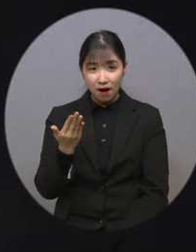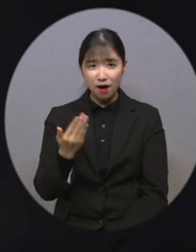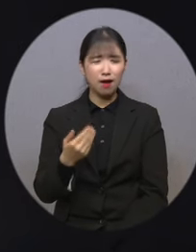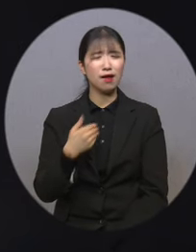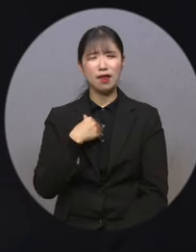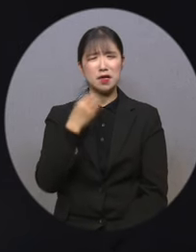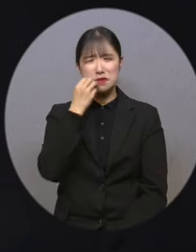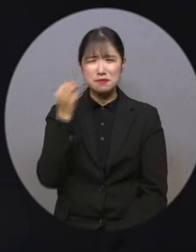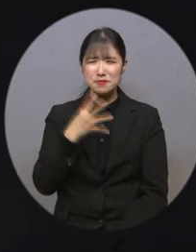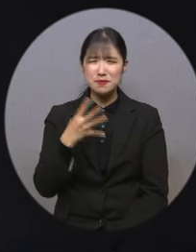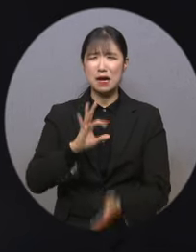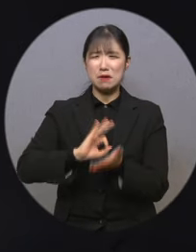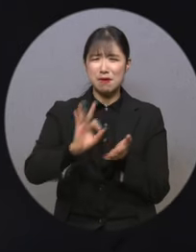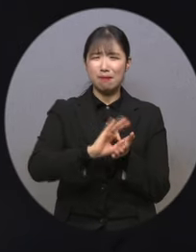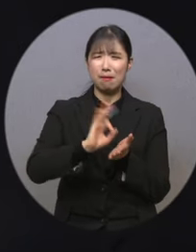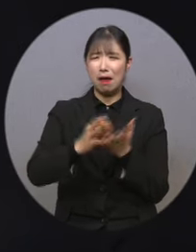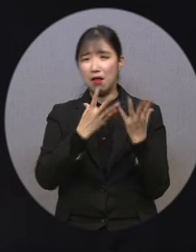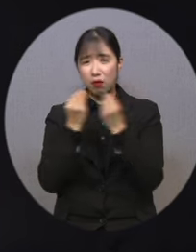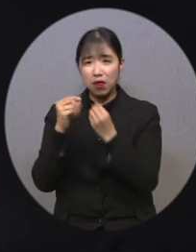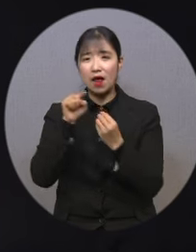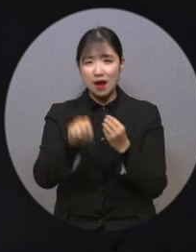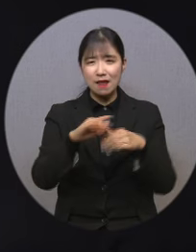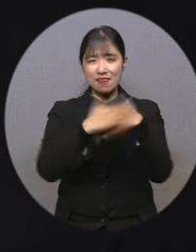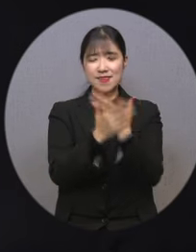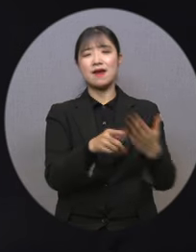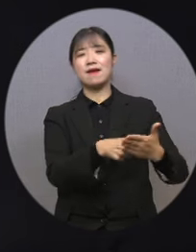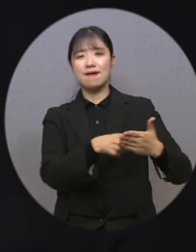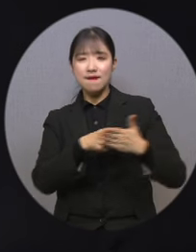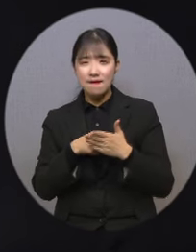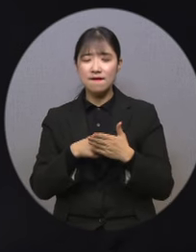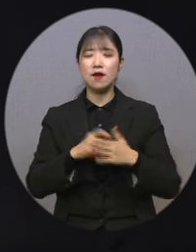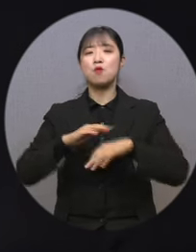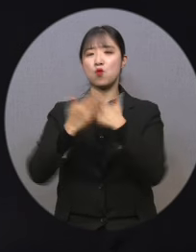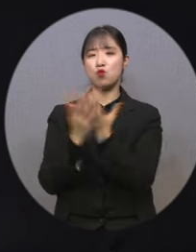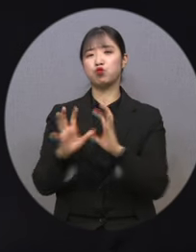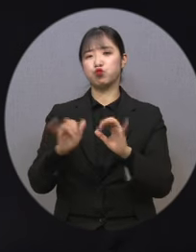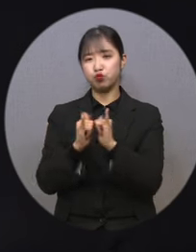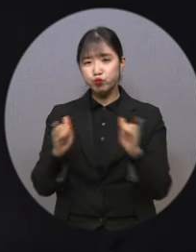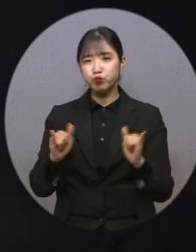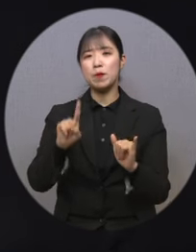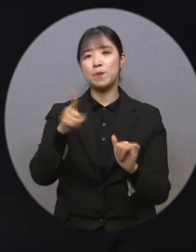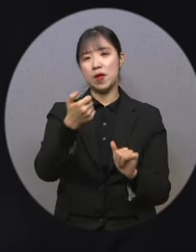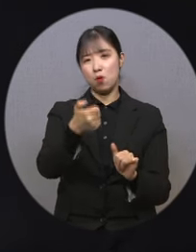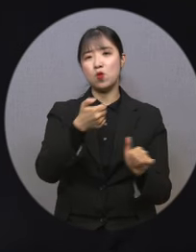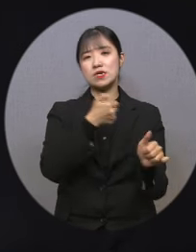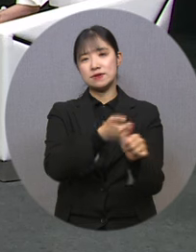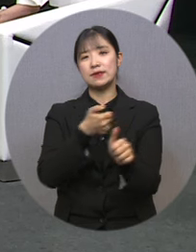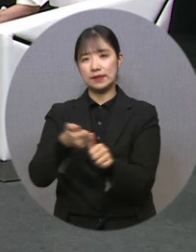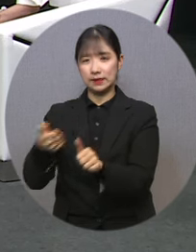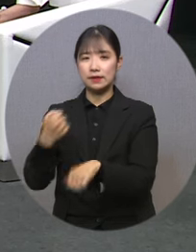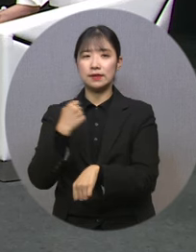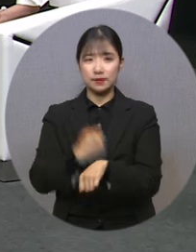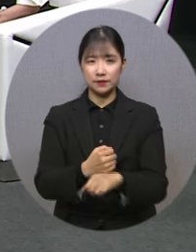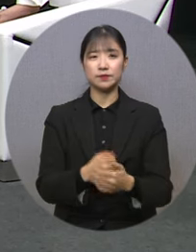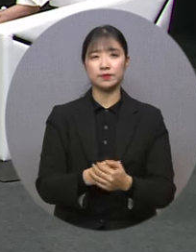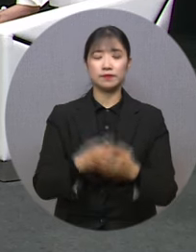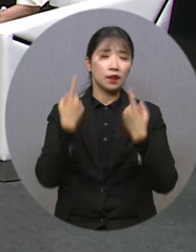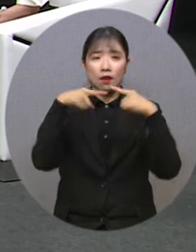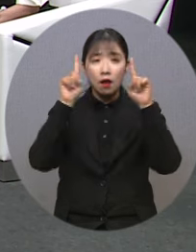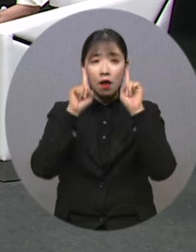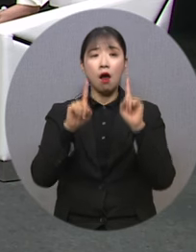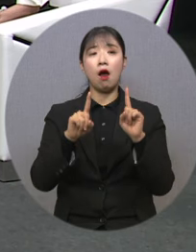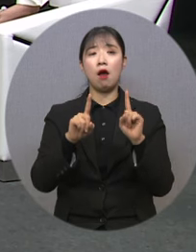쓸데없이 쓰는 돈 전부 절약해서 매월 모든 국민에게 150만 원. 18세 이상. 대학 등록금 걱정